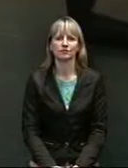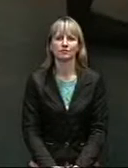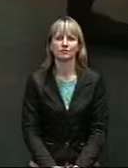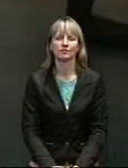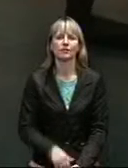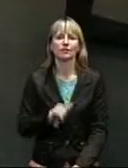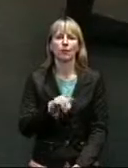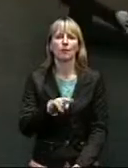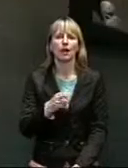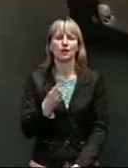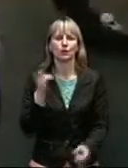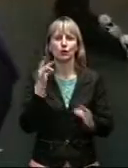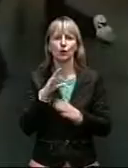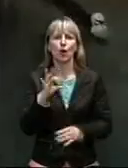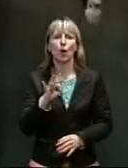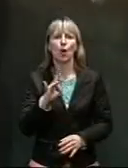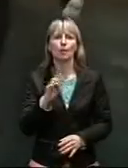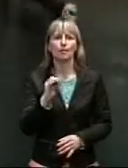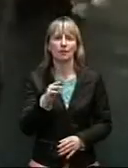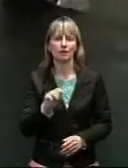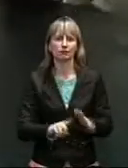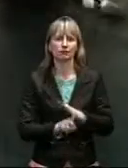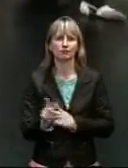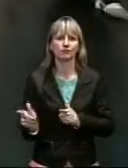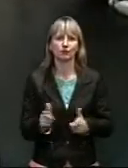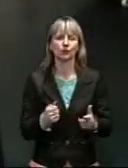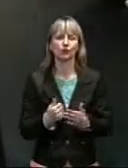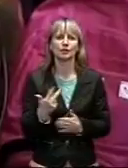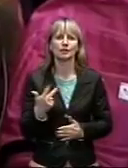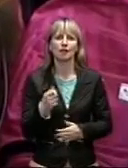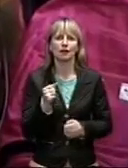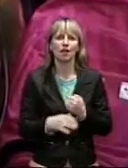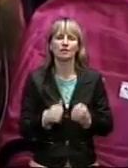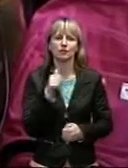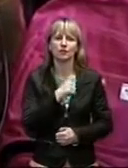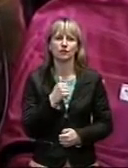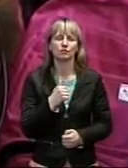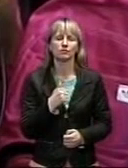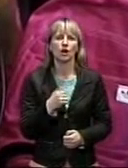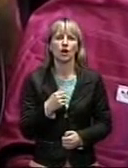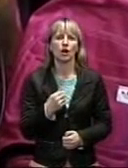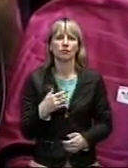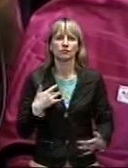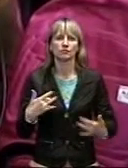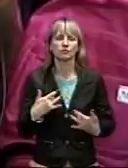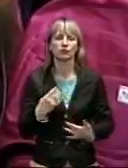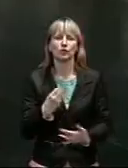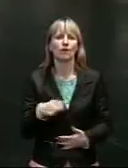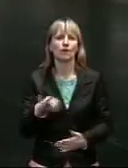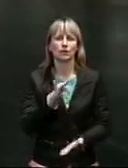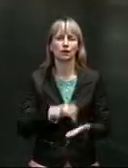У Палаці культури «Орбіта» вже розпочали підготовку до третього щорічного хореографічного шоу «Це місто